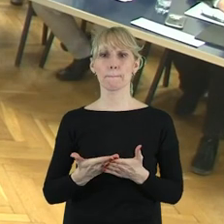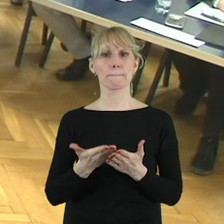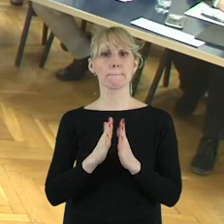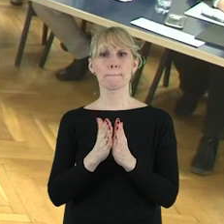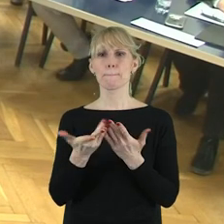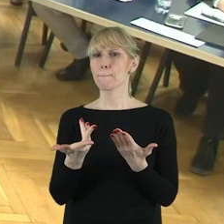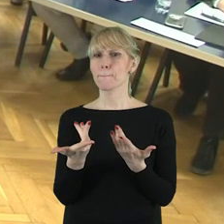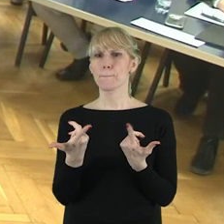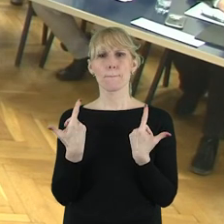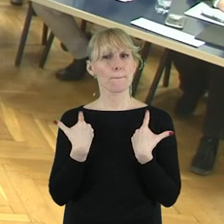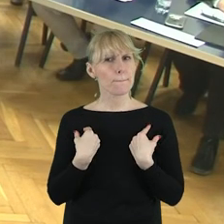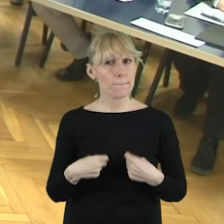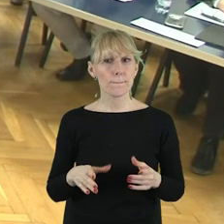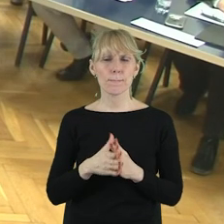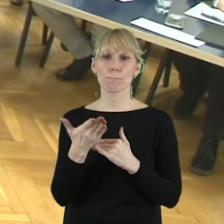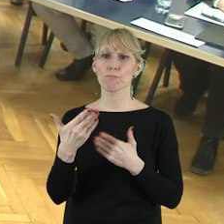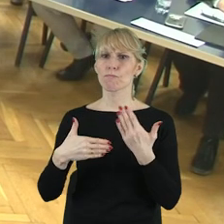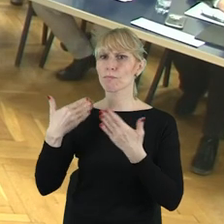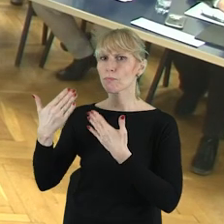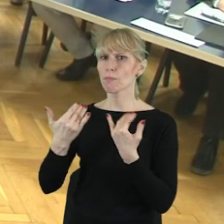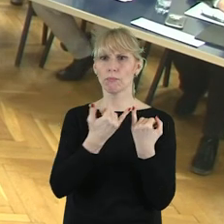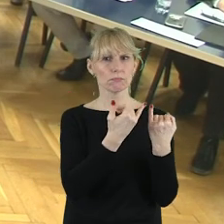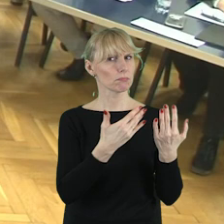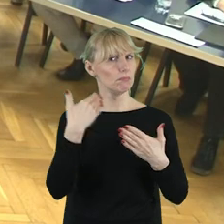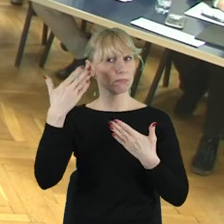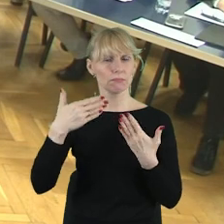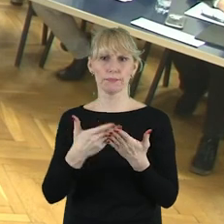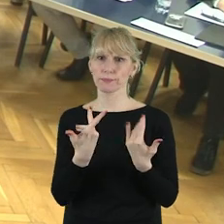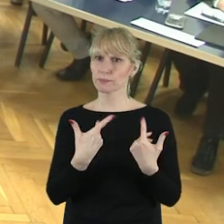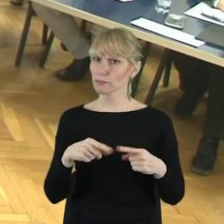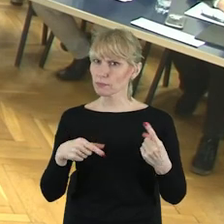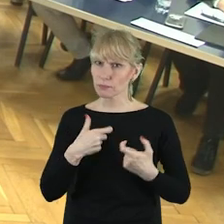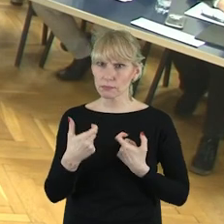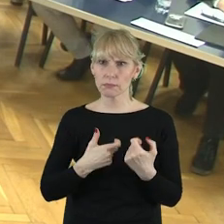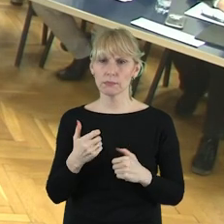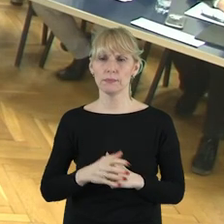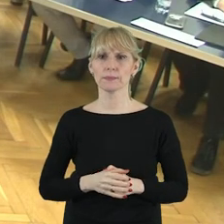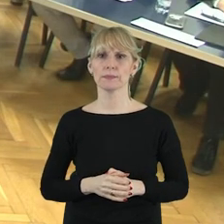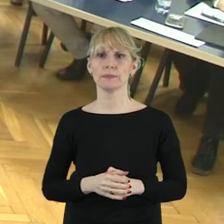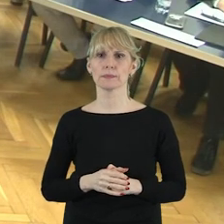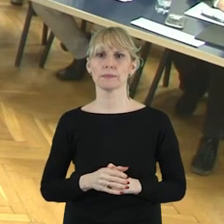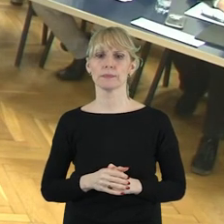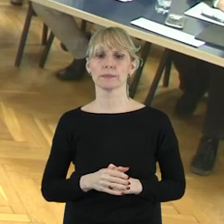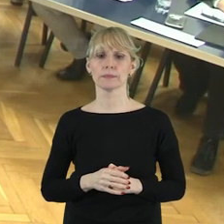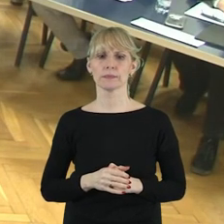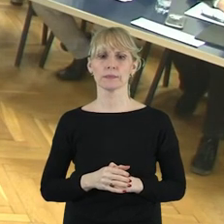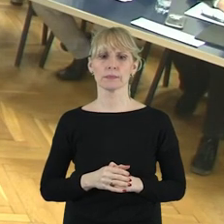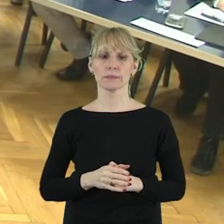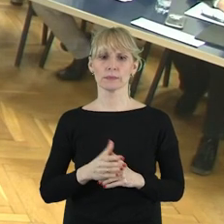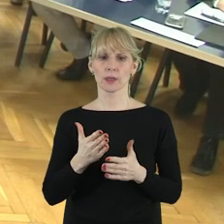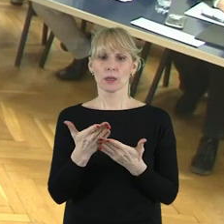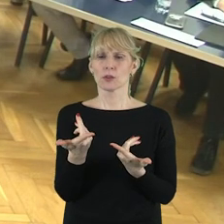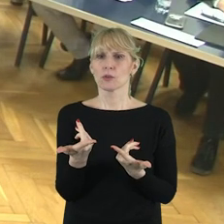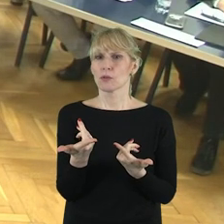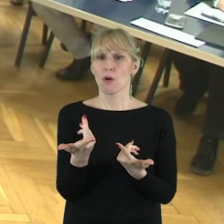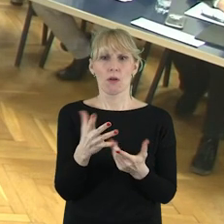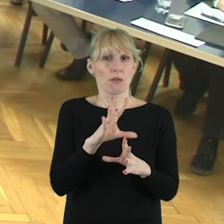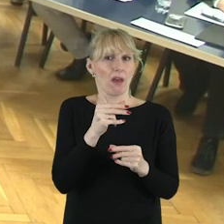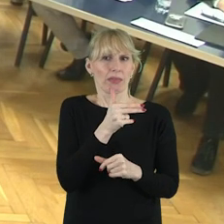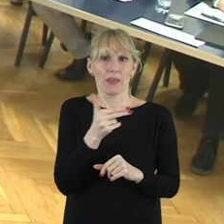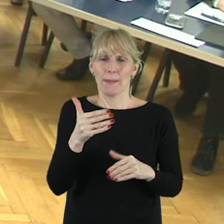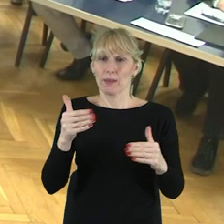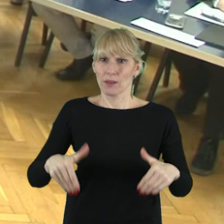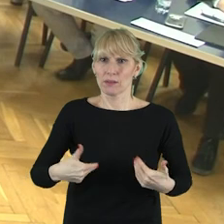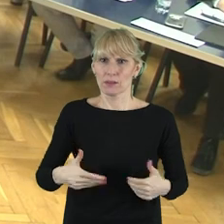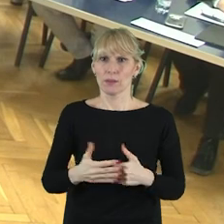Państwa radnych, szczególnie jeśli chodzi o tak drażliwe rzeczy jak zdrowie. Nie wszyscy Państwo radni chcą na ten temat rozmawiać. Prosiłabym jednak,